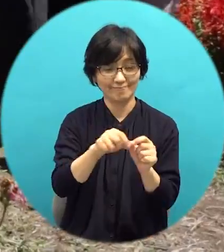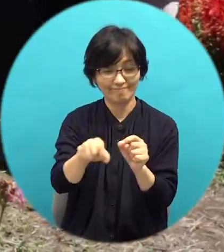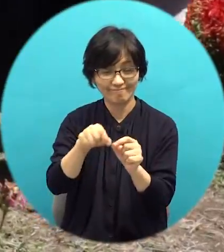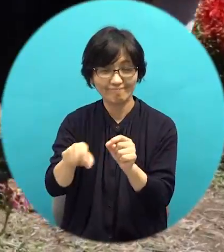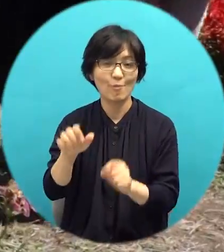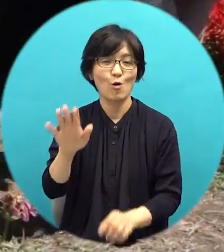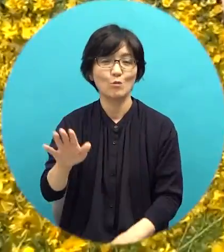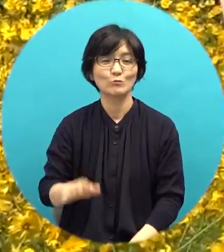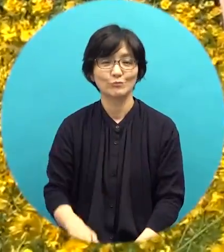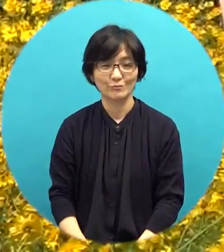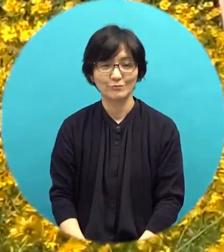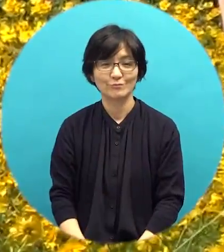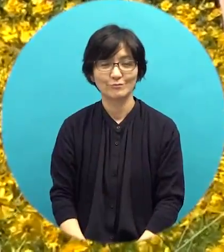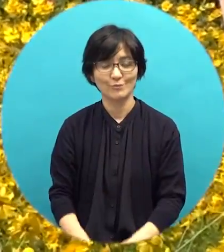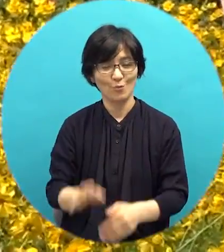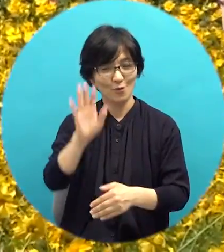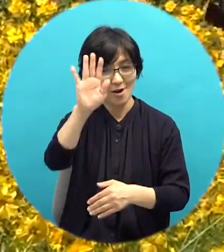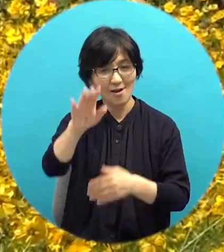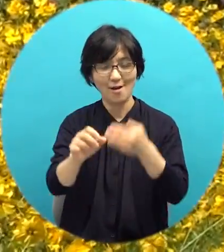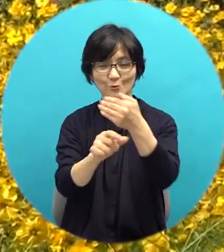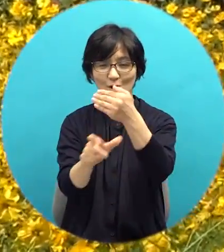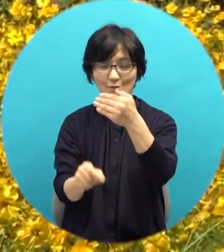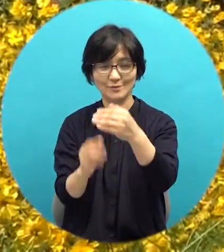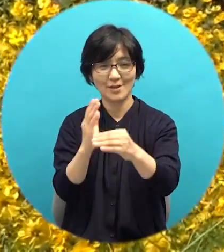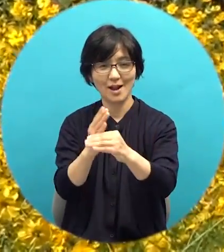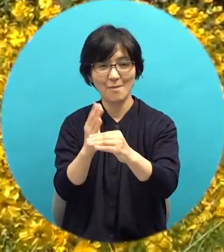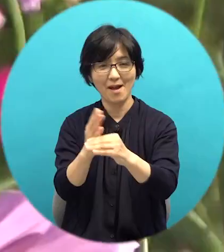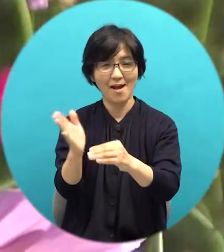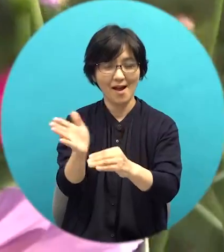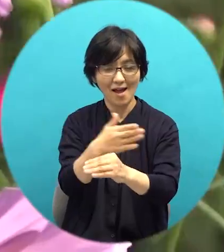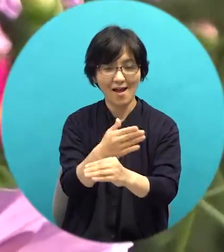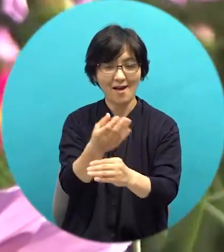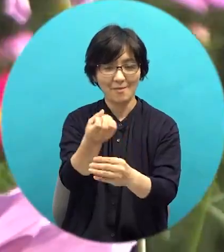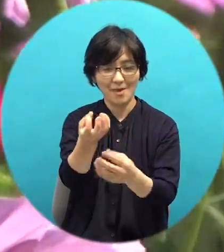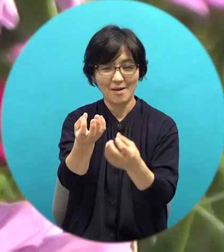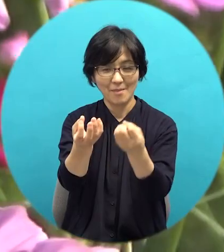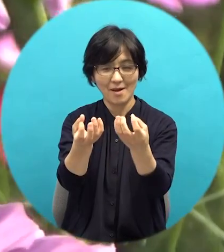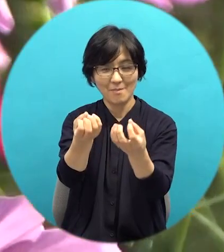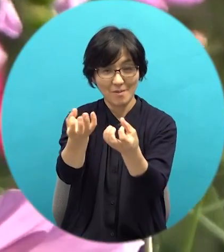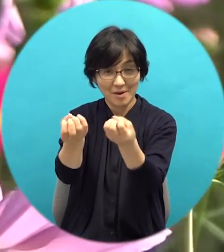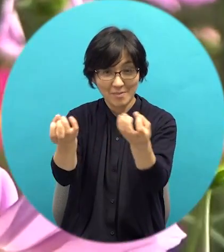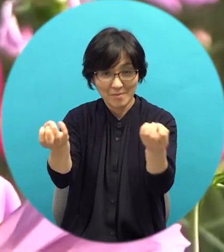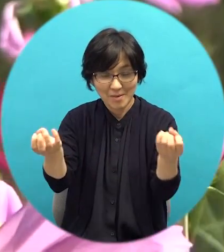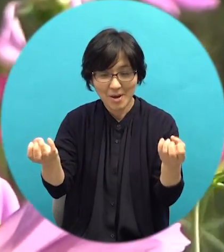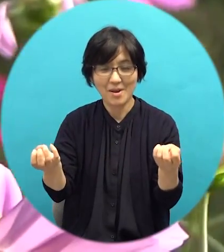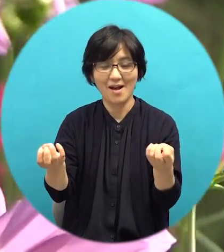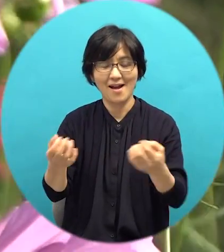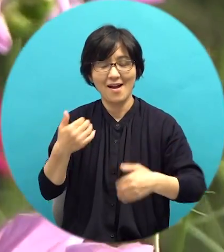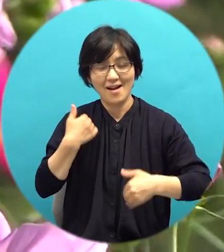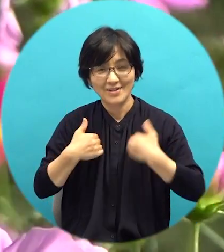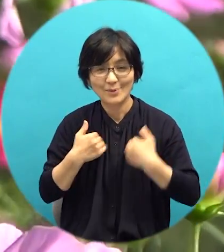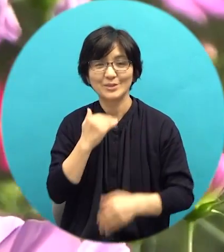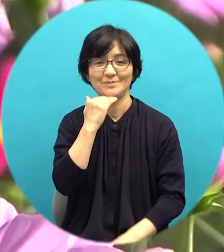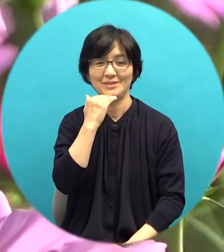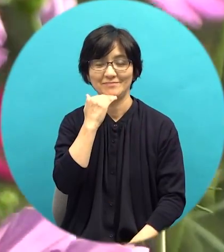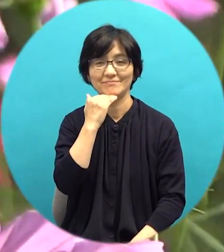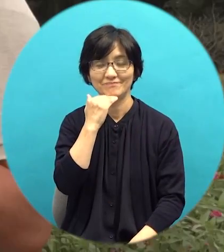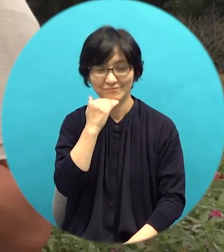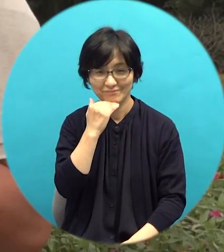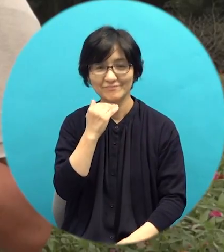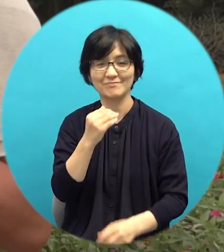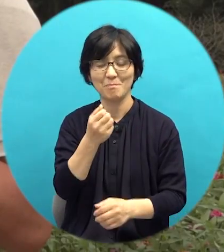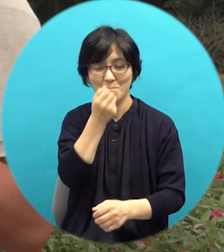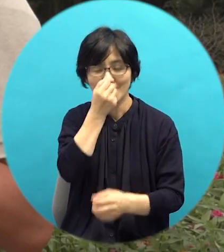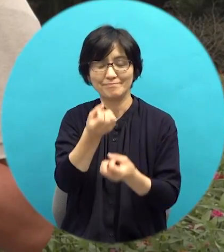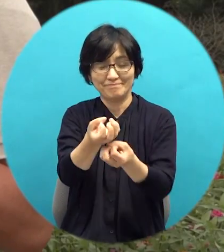。それが今後9月中旬からどんどん開いてくるのが楽しみです。その頃には満開